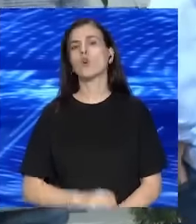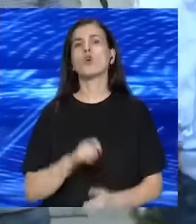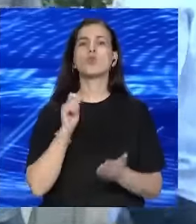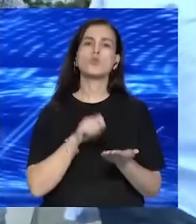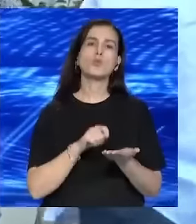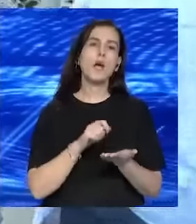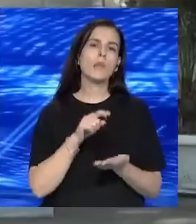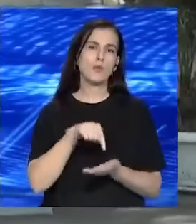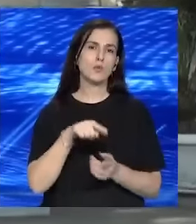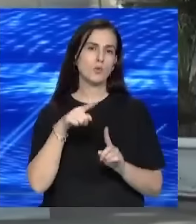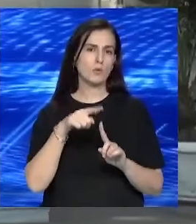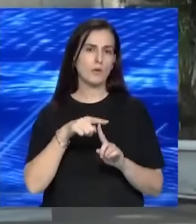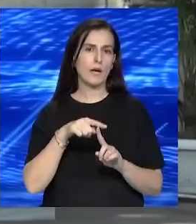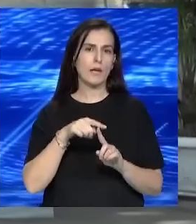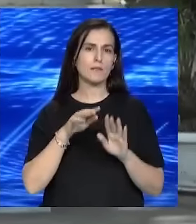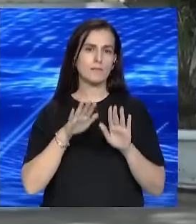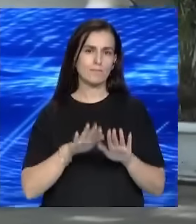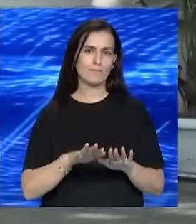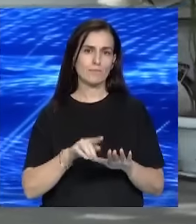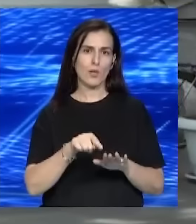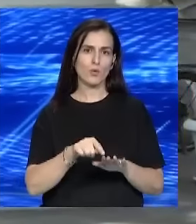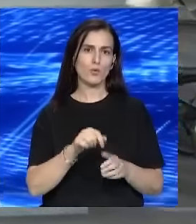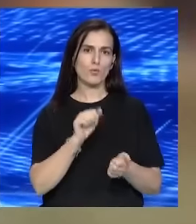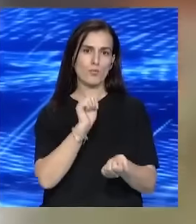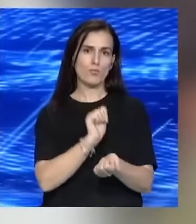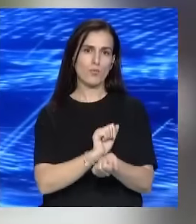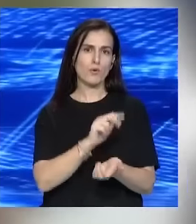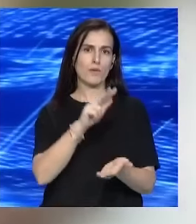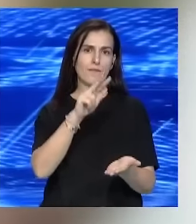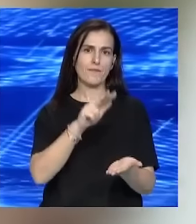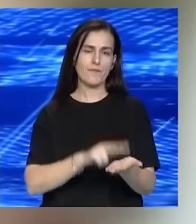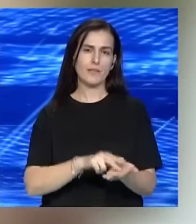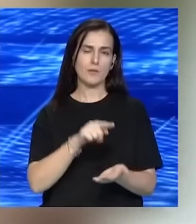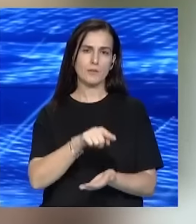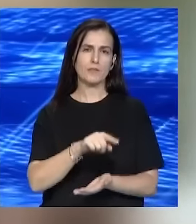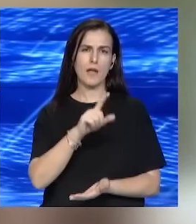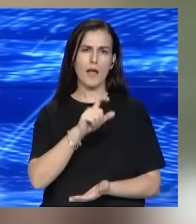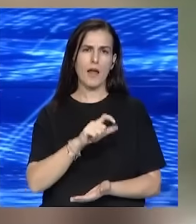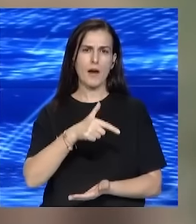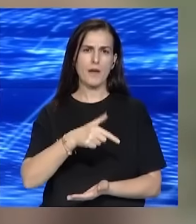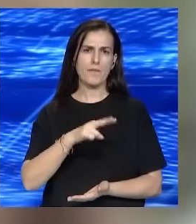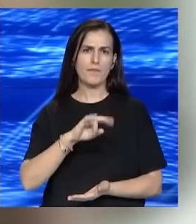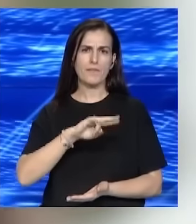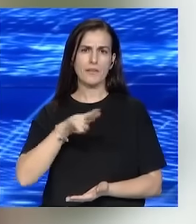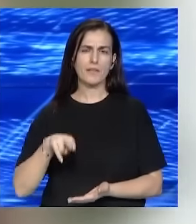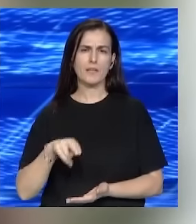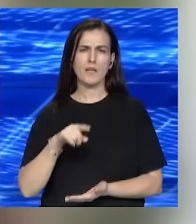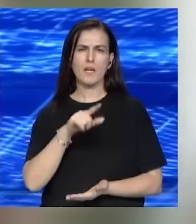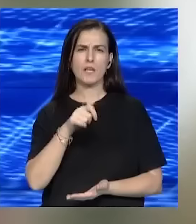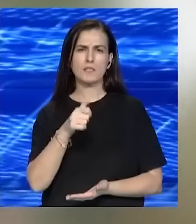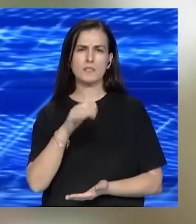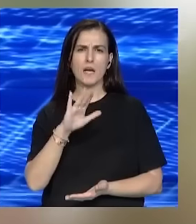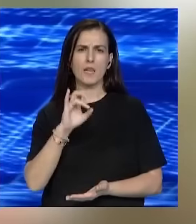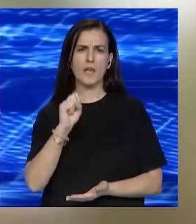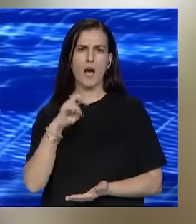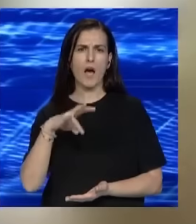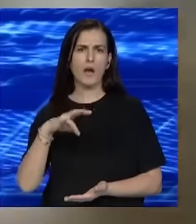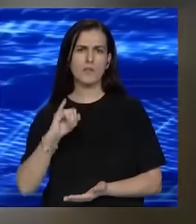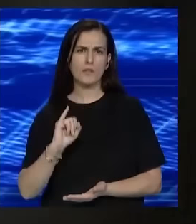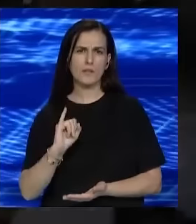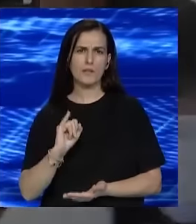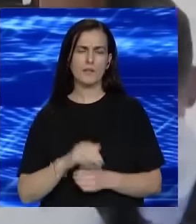Gjykata e apelit në Tiranë la në fuqi dënimin me një vit burg për deputetin demokrat Ervin Saljani. Kjo është dënimi i gjykatës apelit.